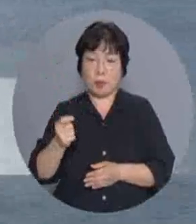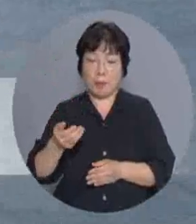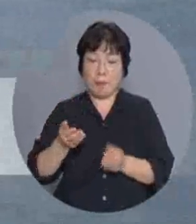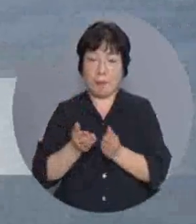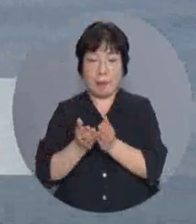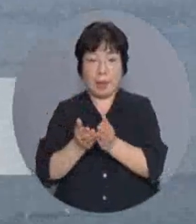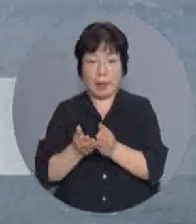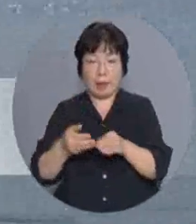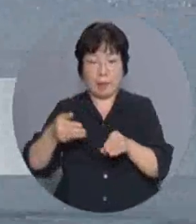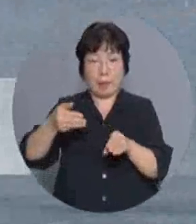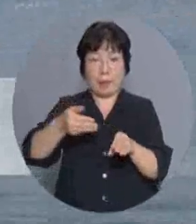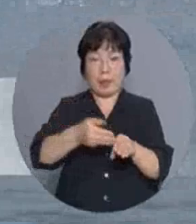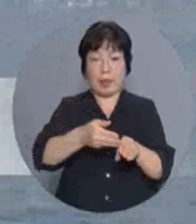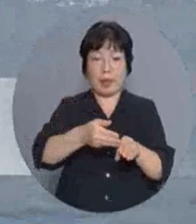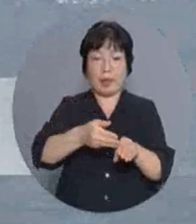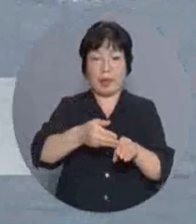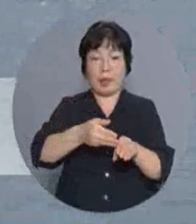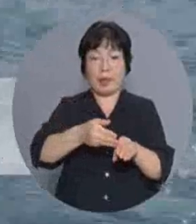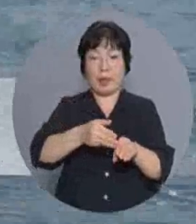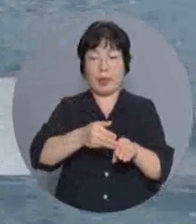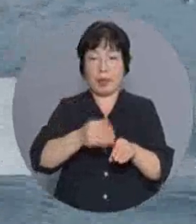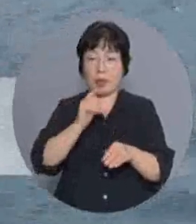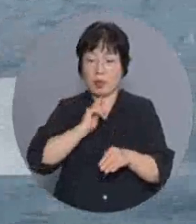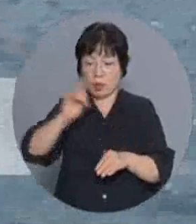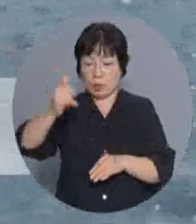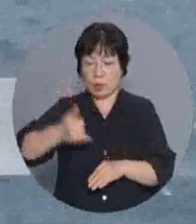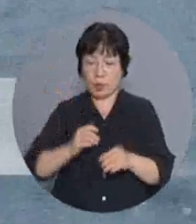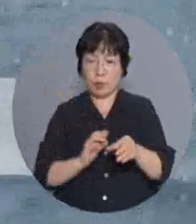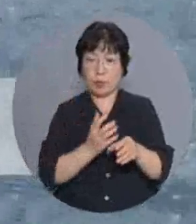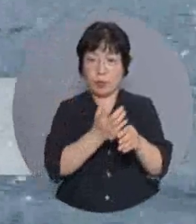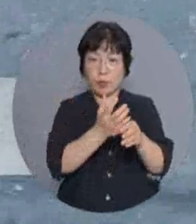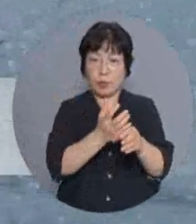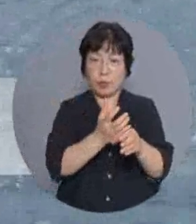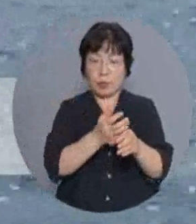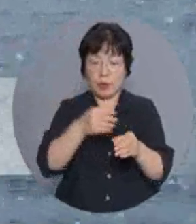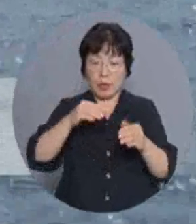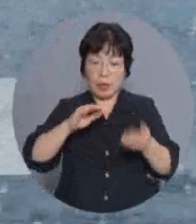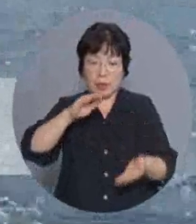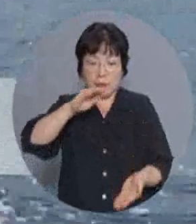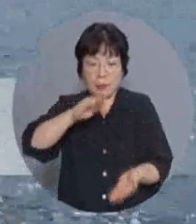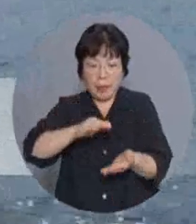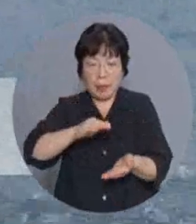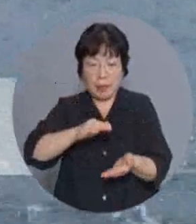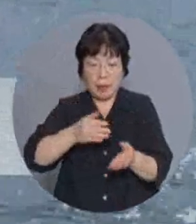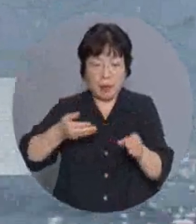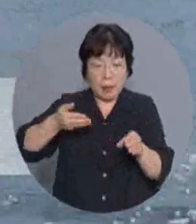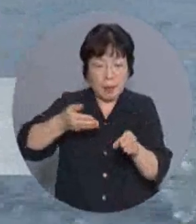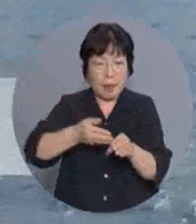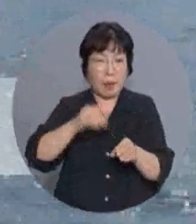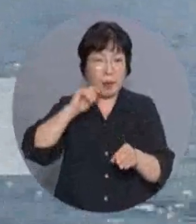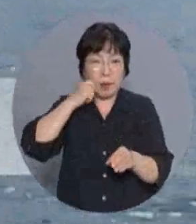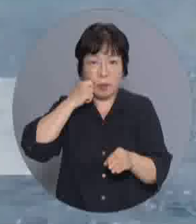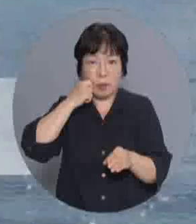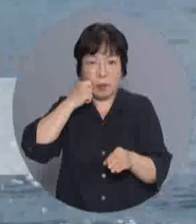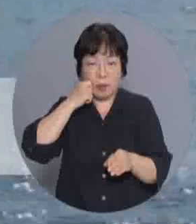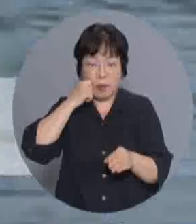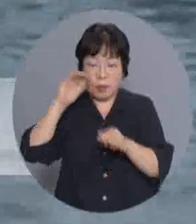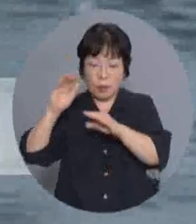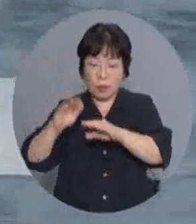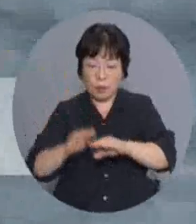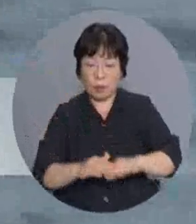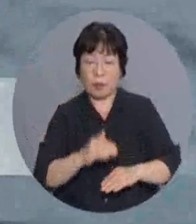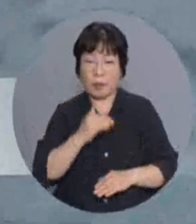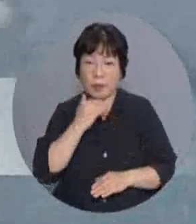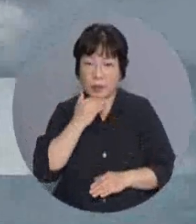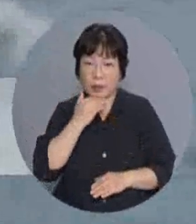선박이 좌초됐습니다. 신고를 받고 출동한 해경은 수심이 낮아 선박 접근이 어렵자 만조 시간을 기다린